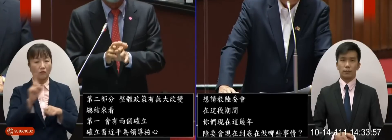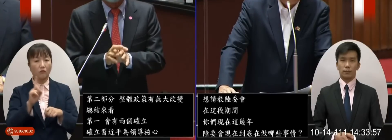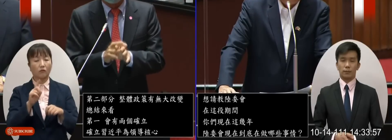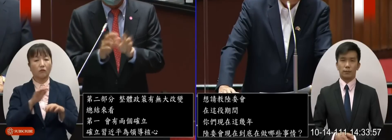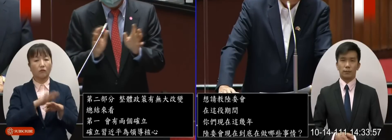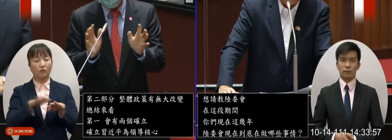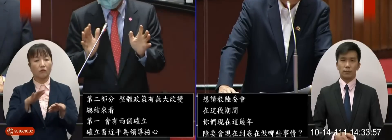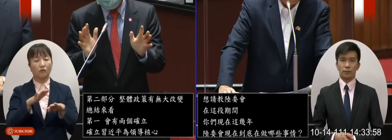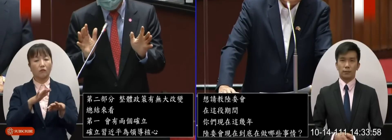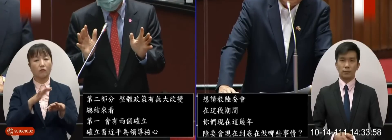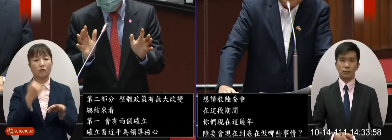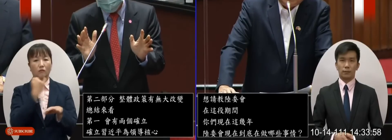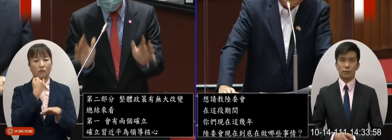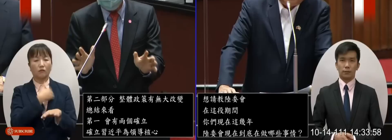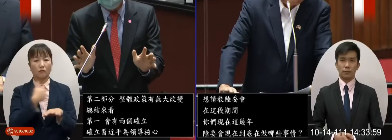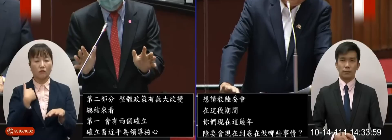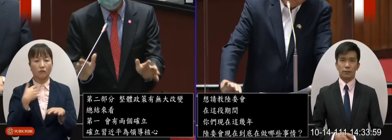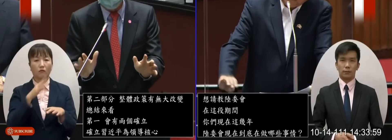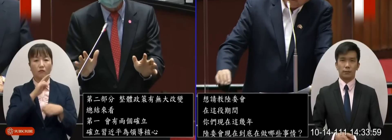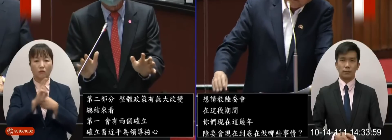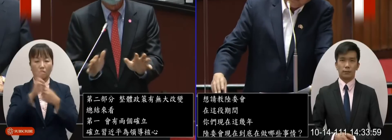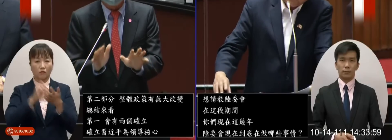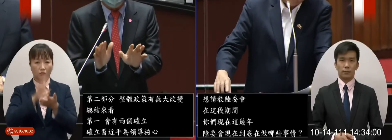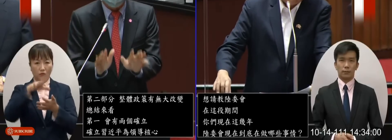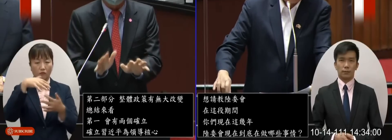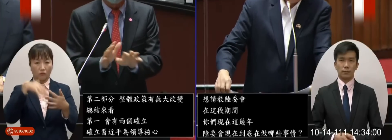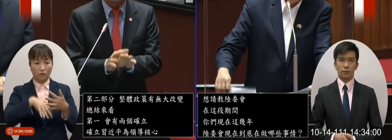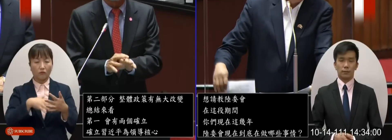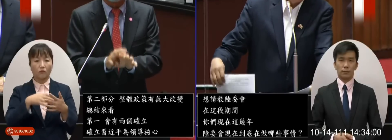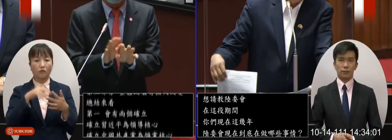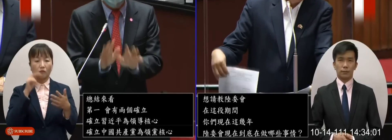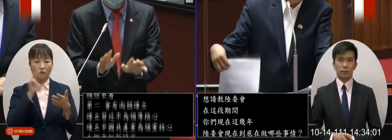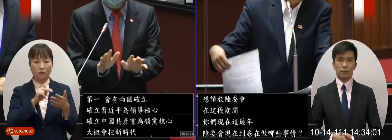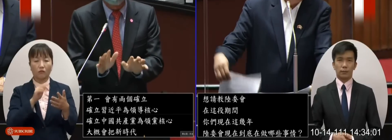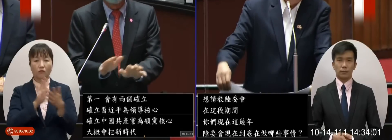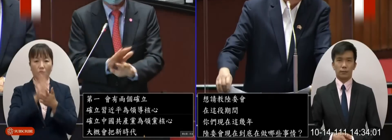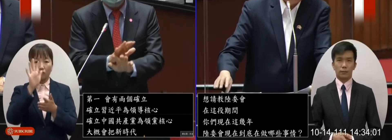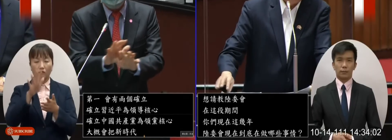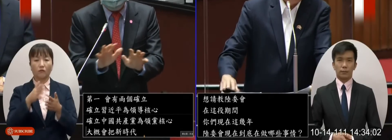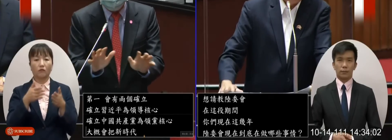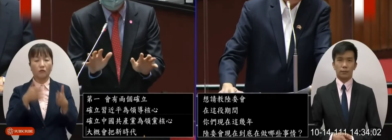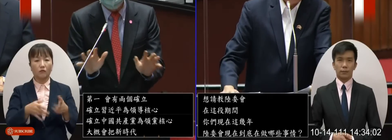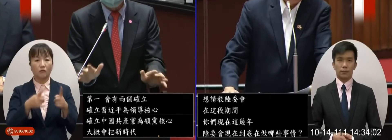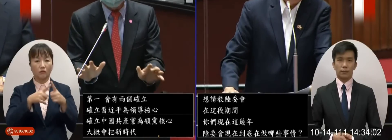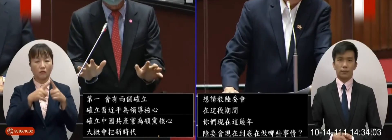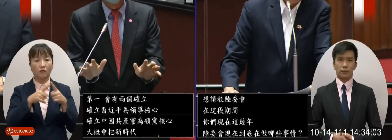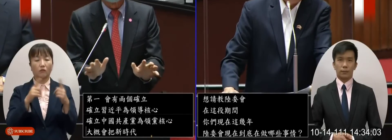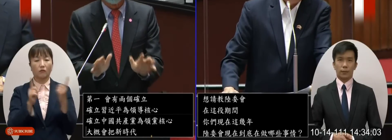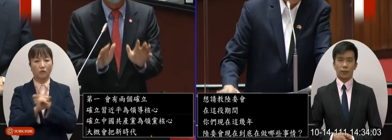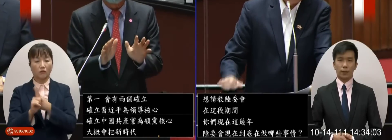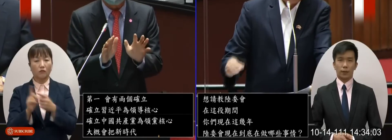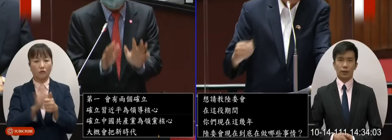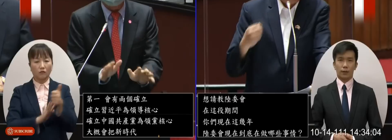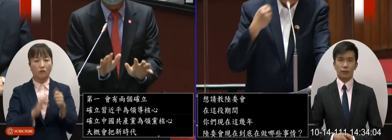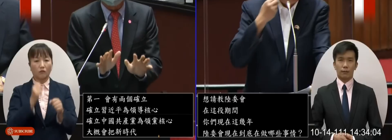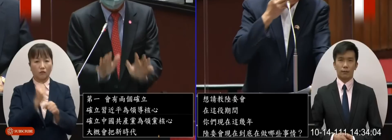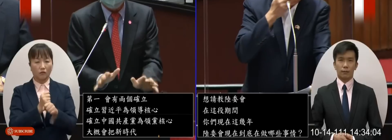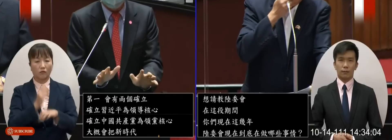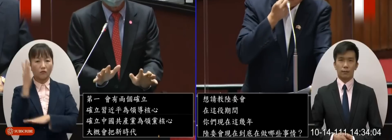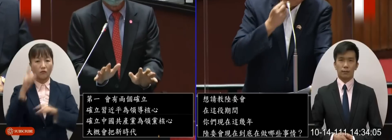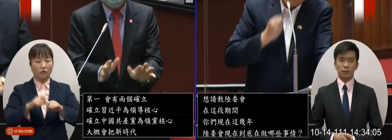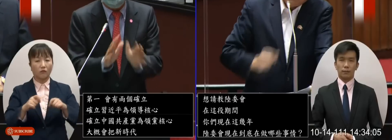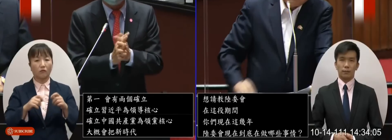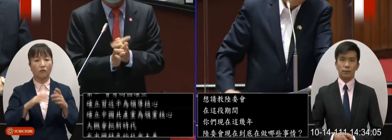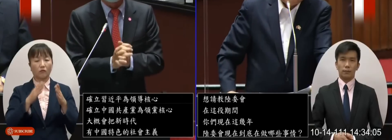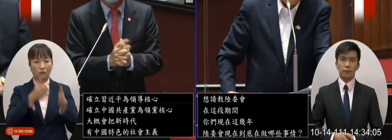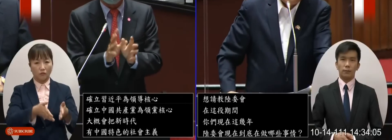们会在他整个二十大的报告里面，大概可以看出他未来人事的布局跟他政策的